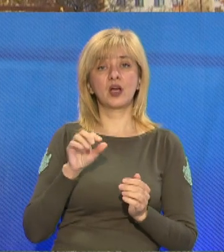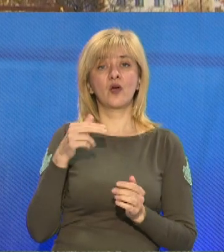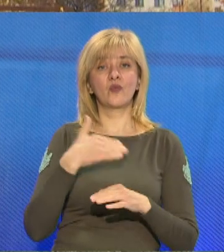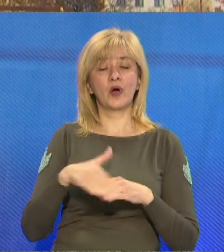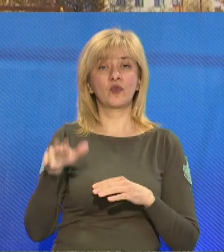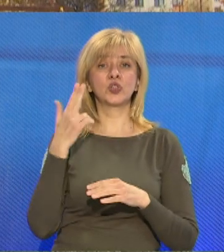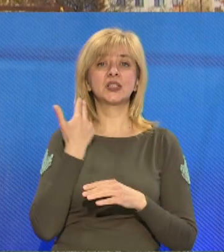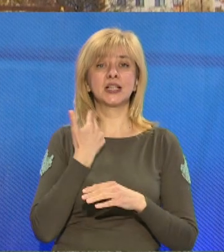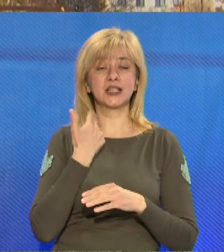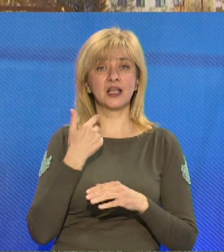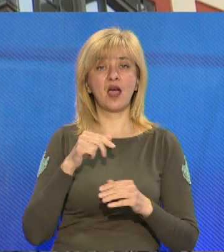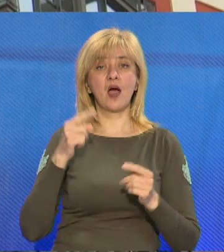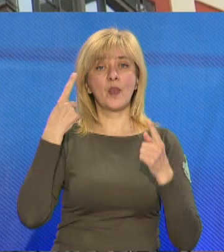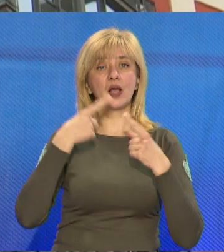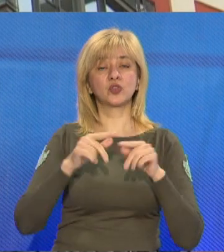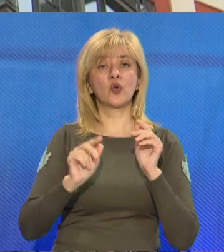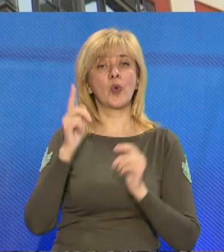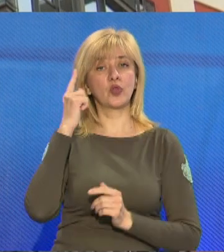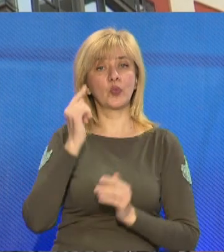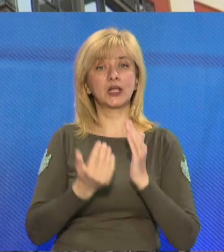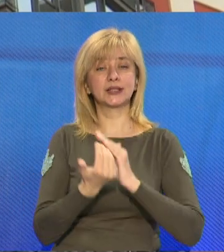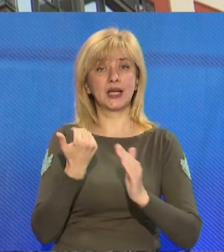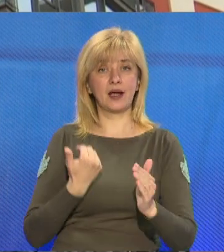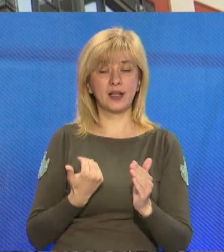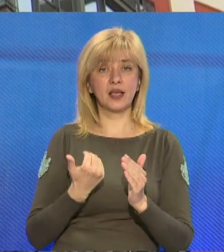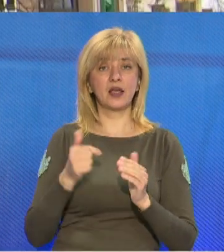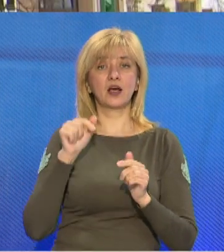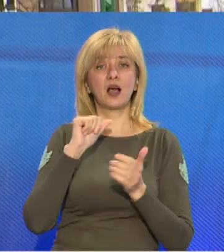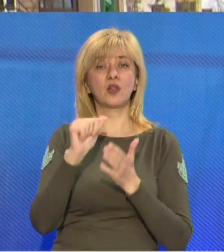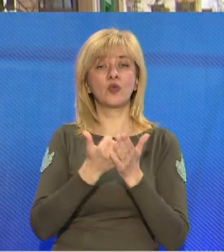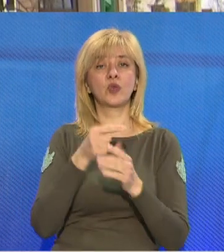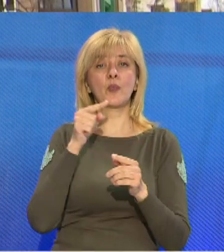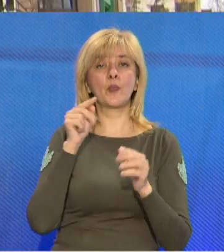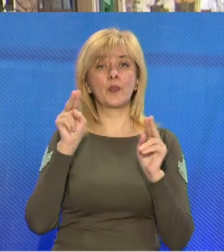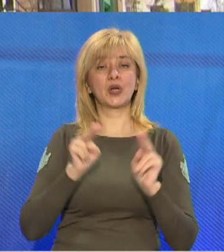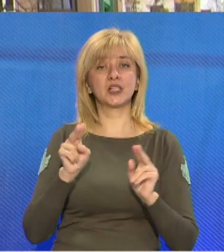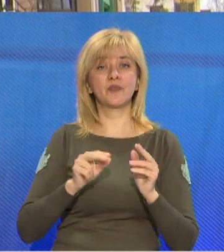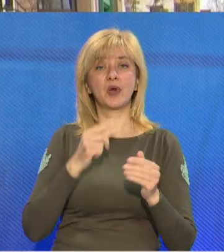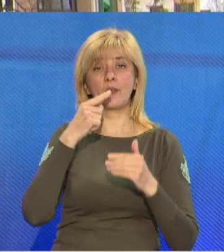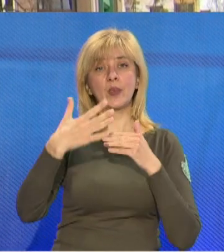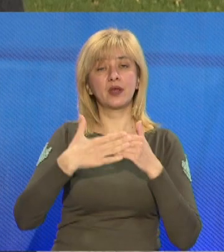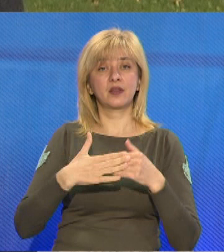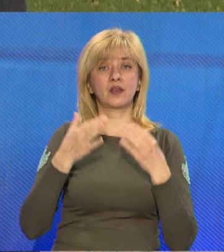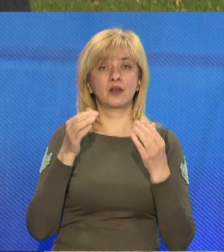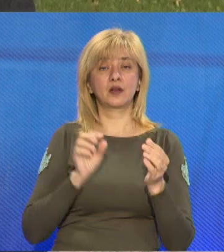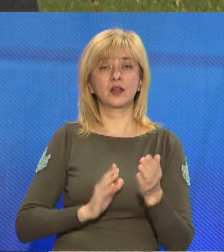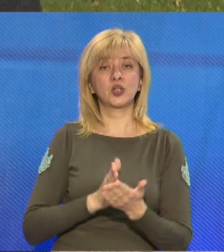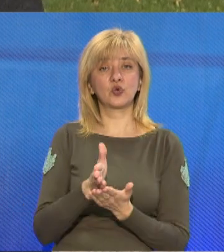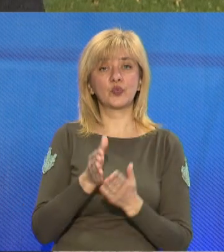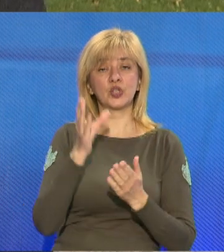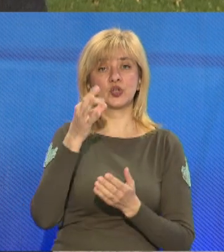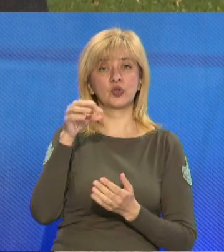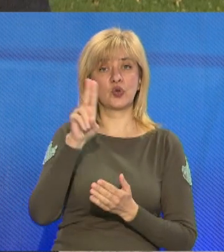Лицкой, проектировщики подумали загодя. Главные принципы тут – кроковая доступность всех социальных объектов. Микрорайон,